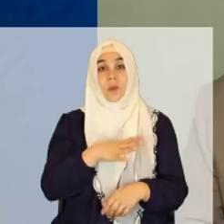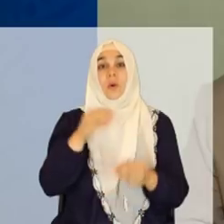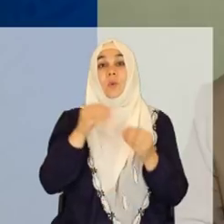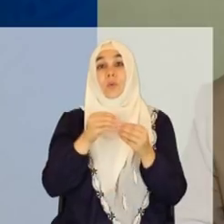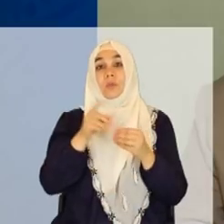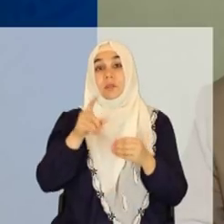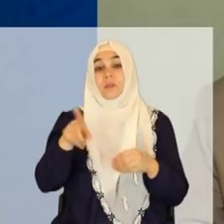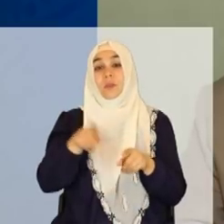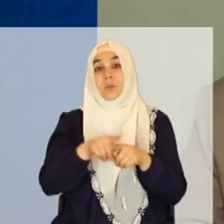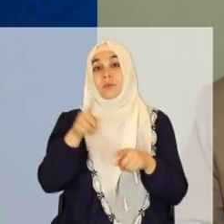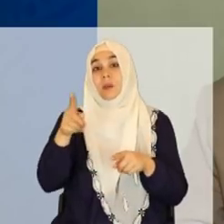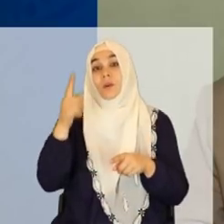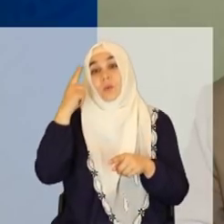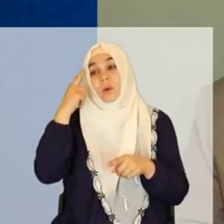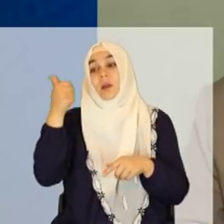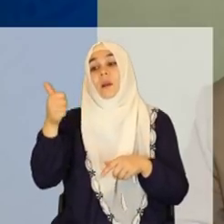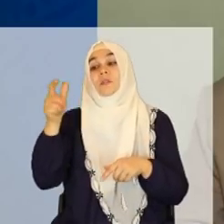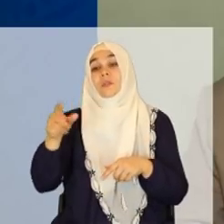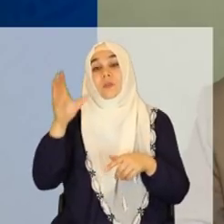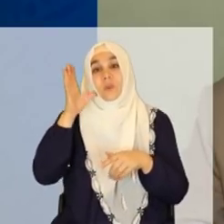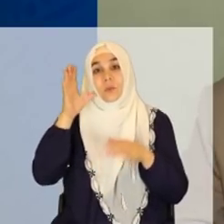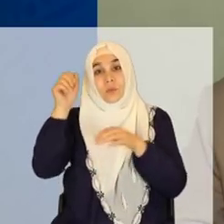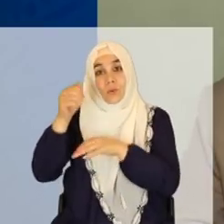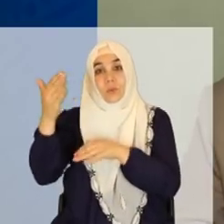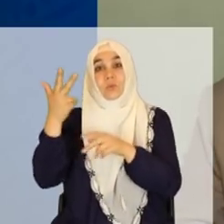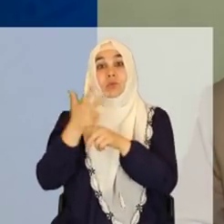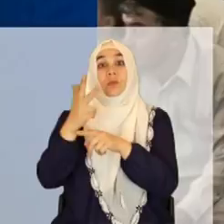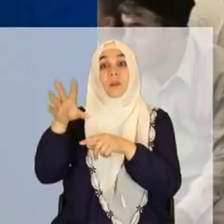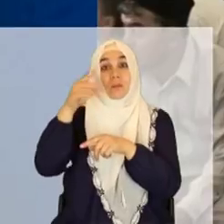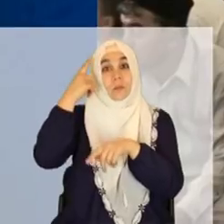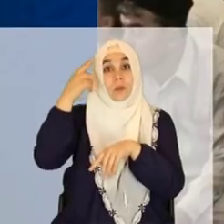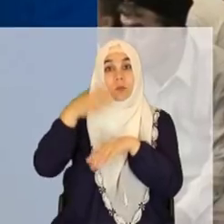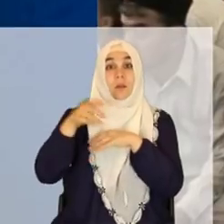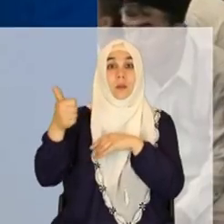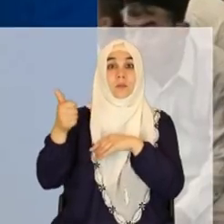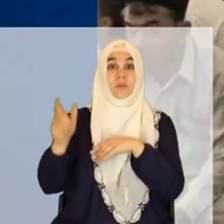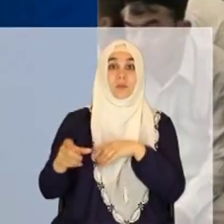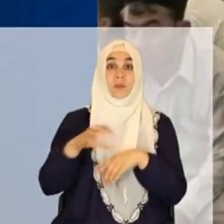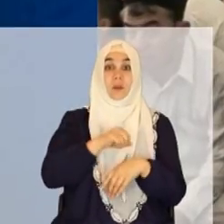odam ko'rsa, 10 tasi aytadi, 100 tasi ko'rsa, 100 tasi aytadi, 3 tasi ko'rsa, 3 tasi aytadi.